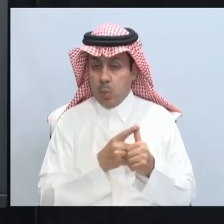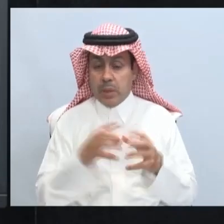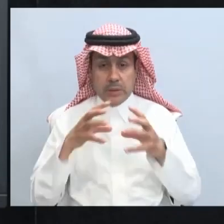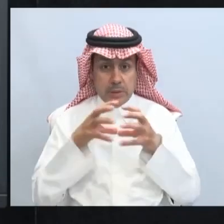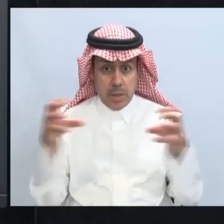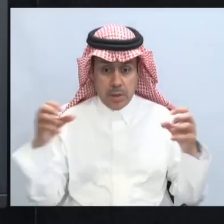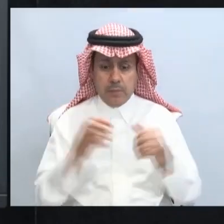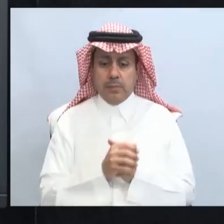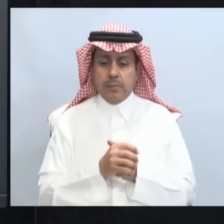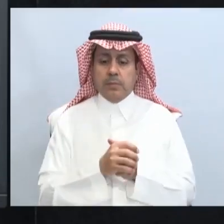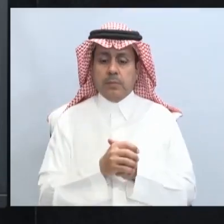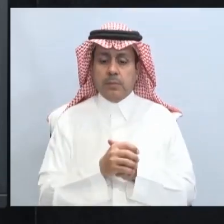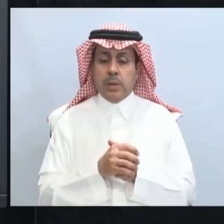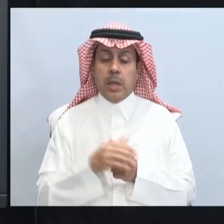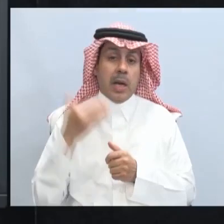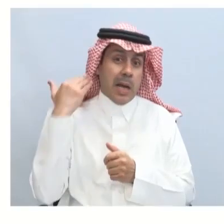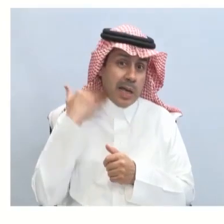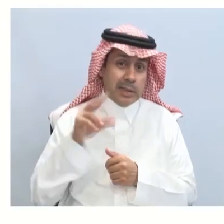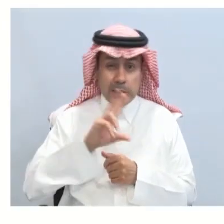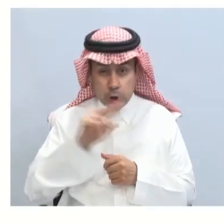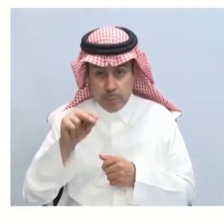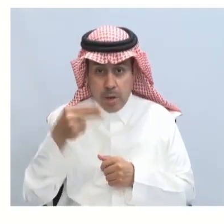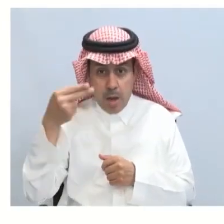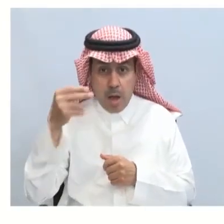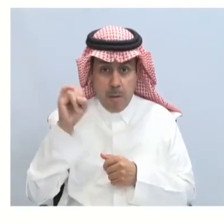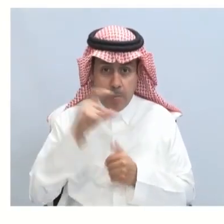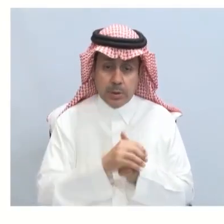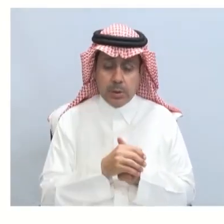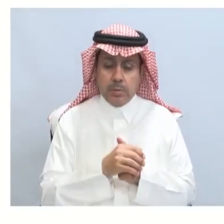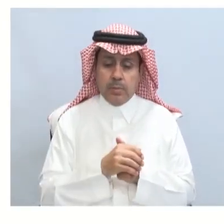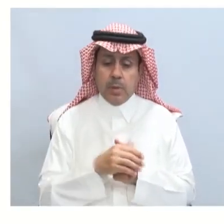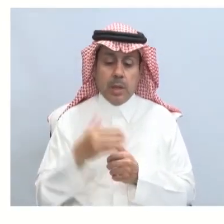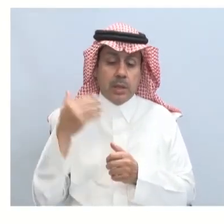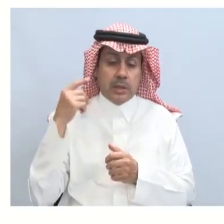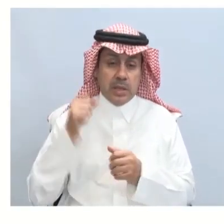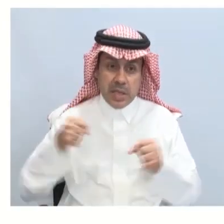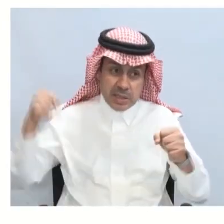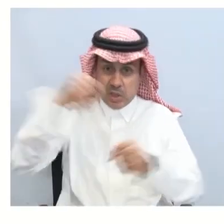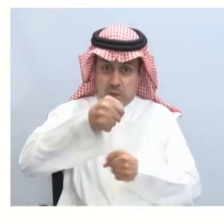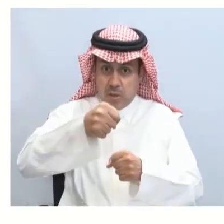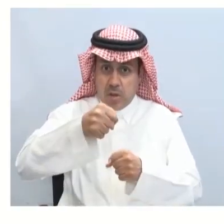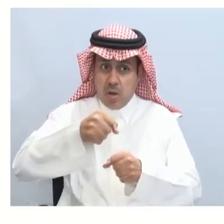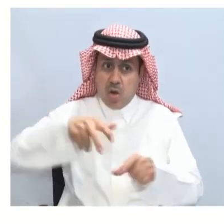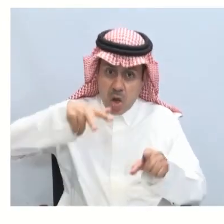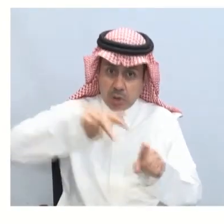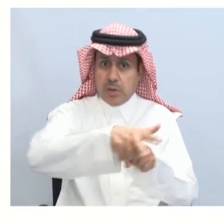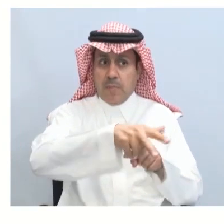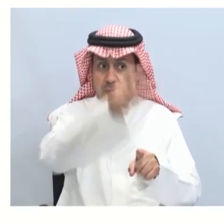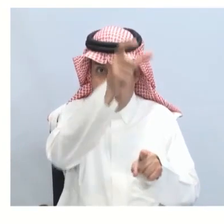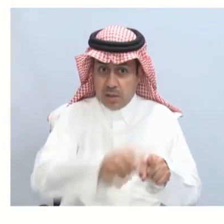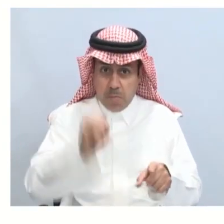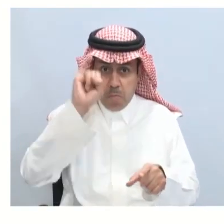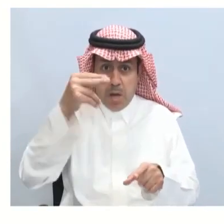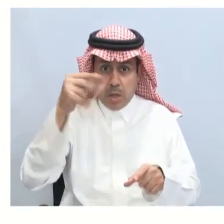اولا من جهه التعريف القتل شبه العمد تعريفه ان يقصد الاعتداء على ادمي